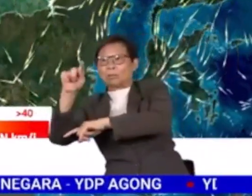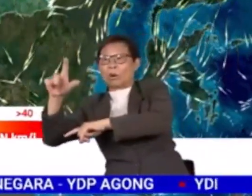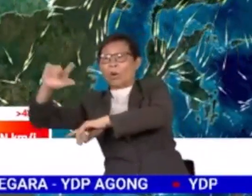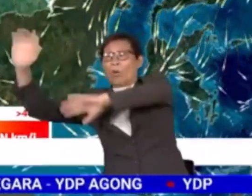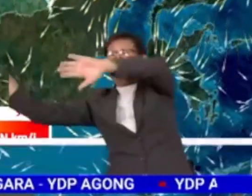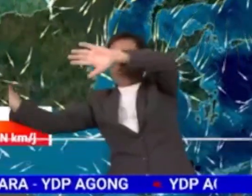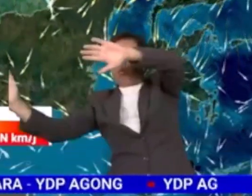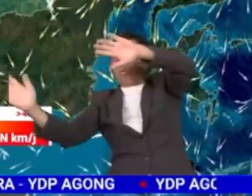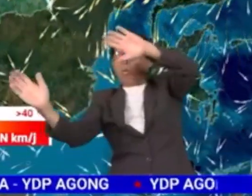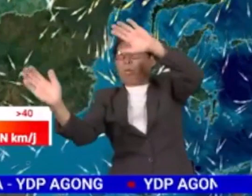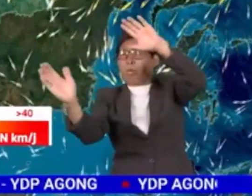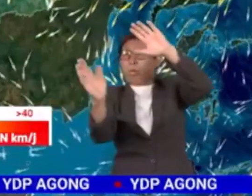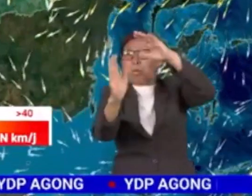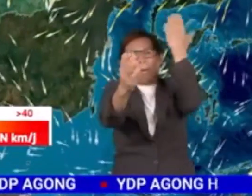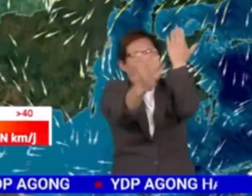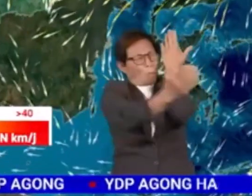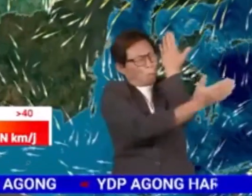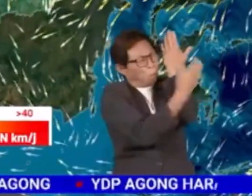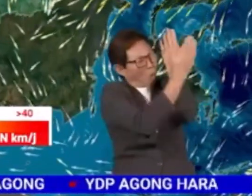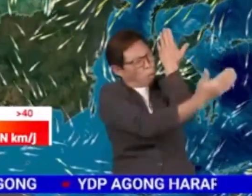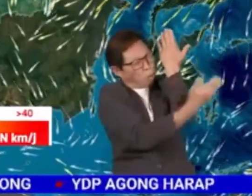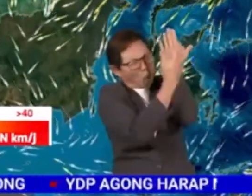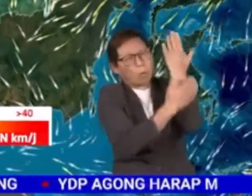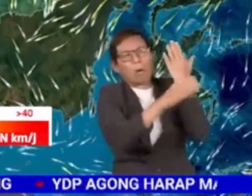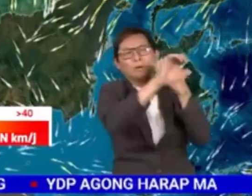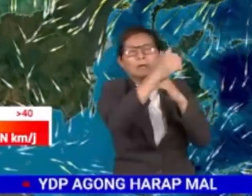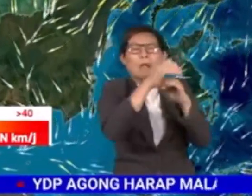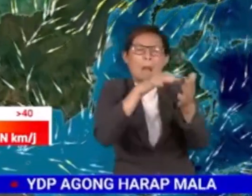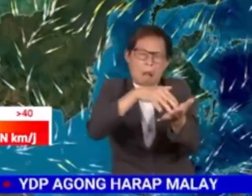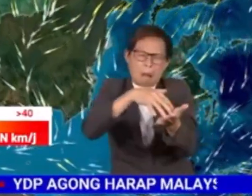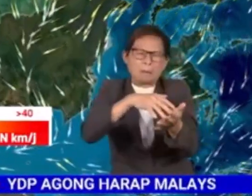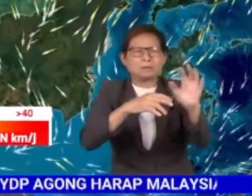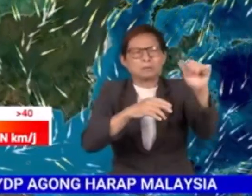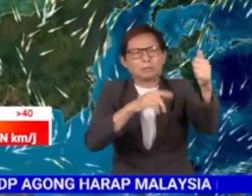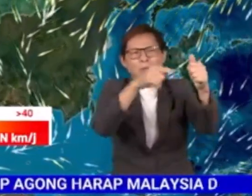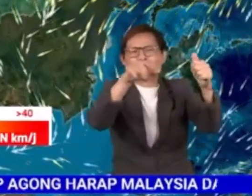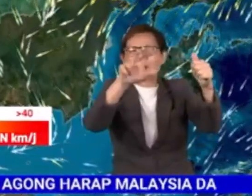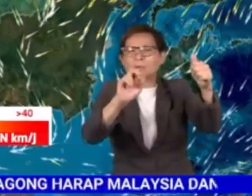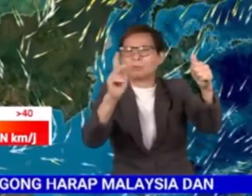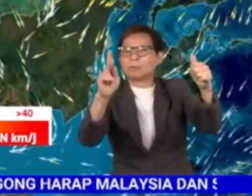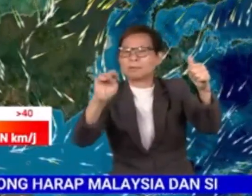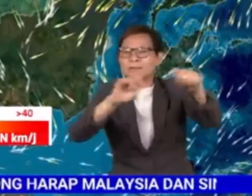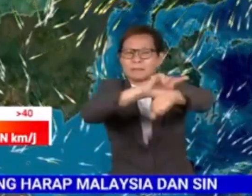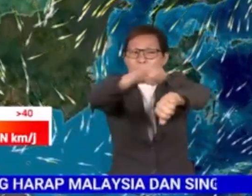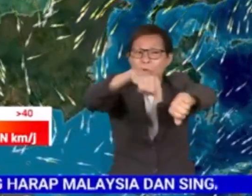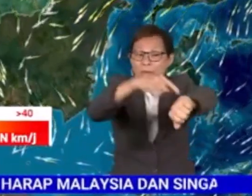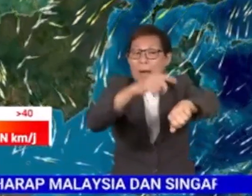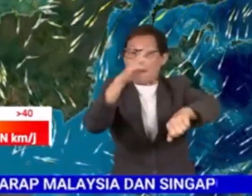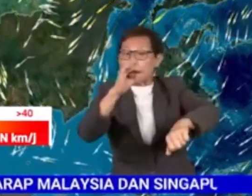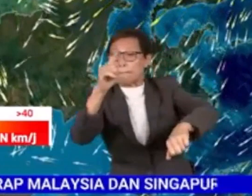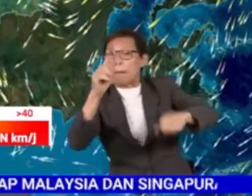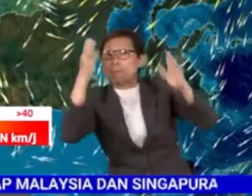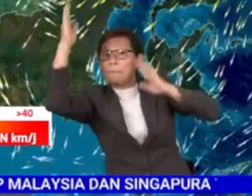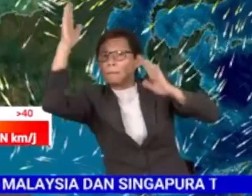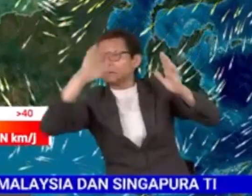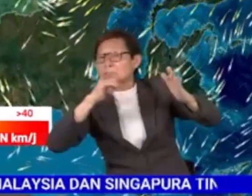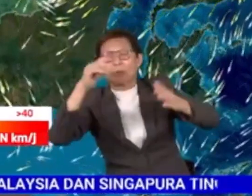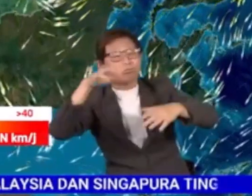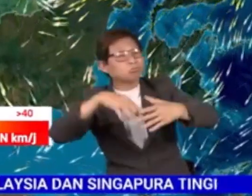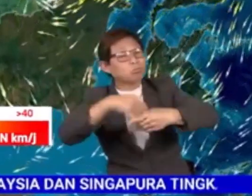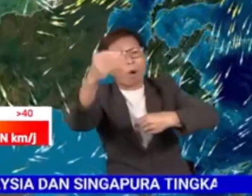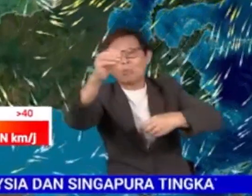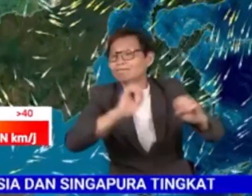dengan kelajuan yang agak lemah, iaitu sekitar 10 hingga 30 km/jam. Oleh itu, Met Malaysia tidak